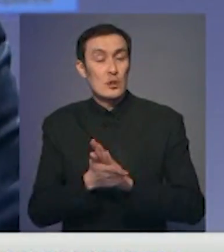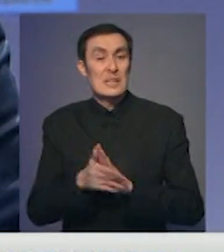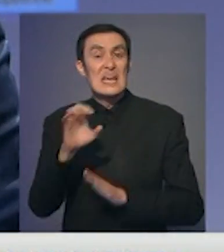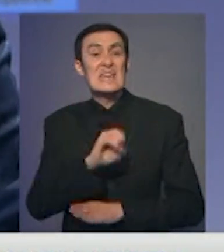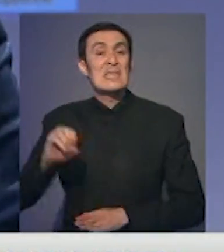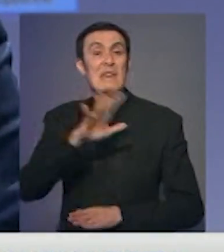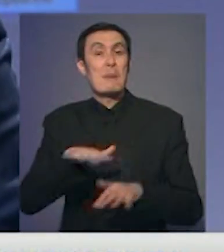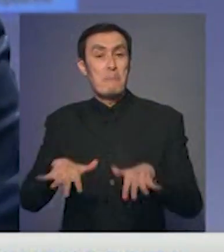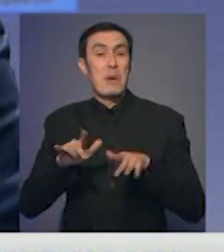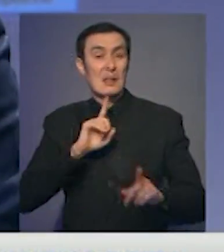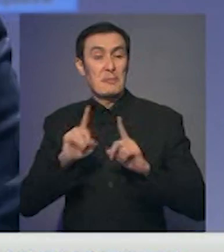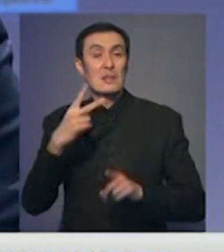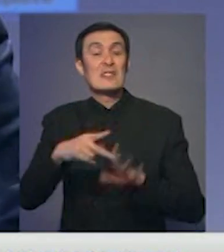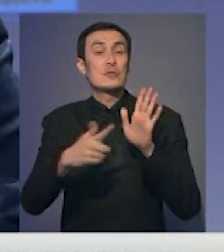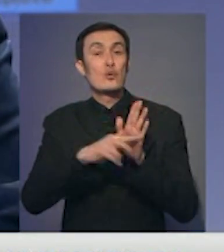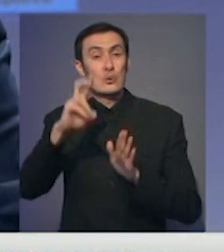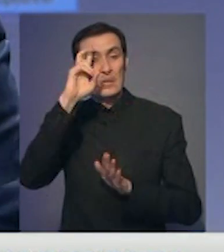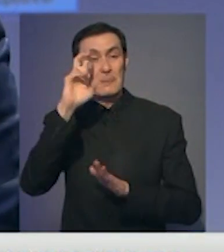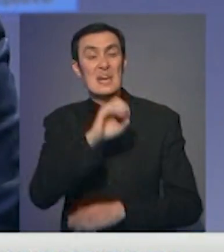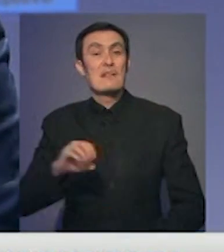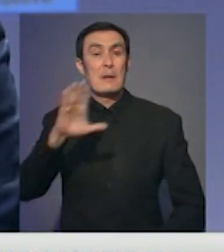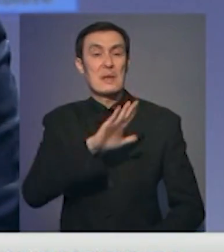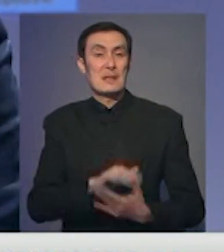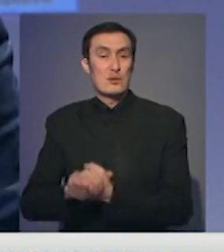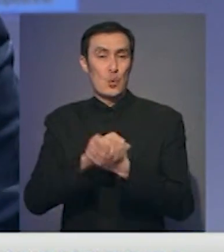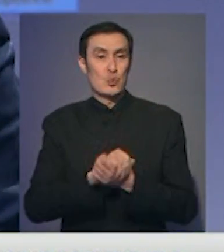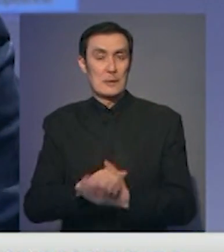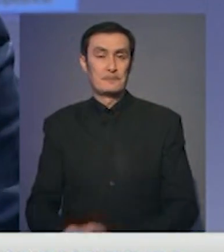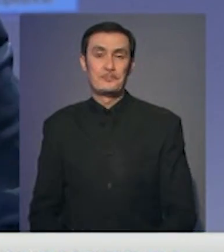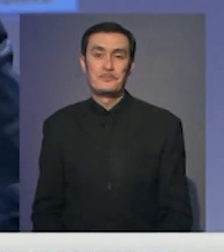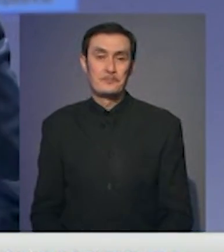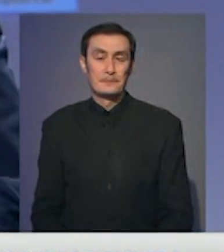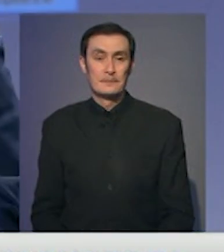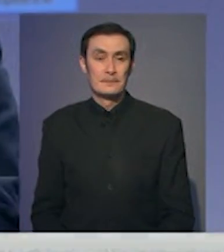Европарламентом и 27 странами Европейского Союза.